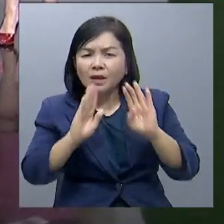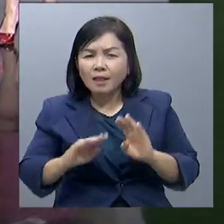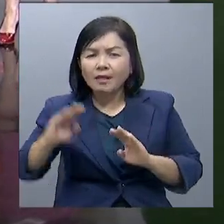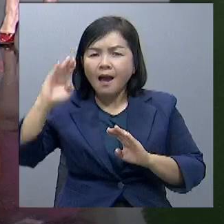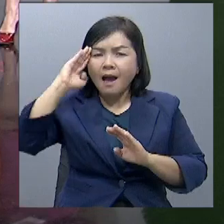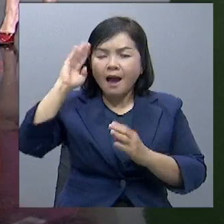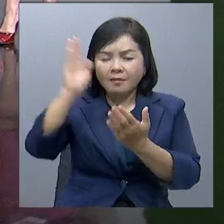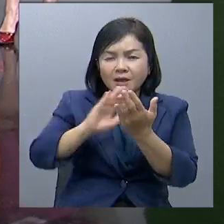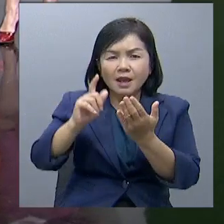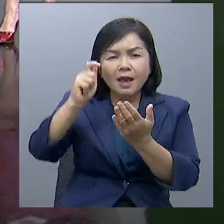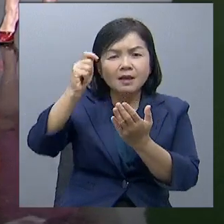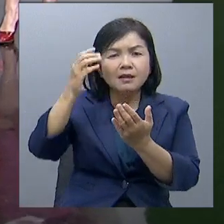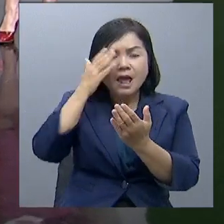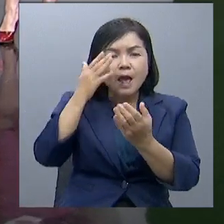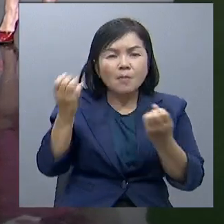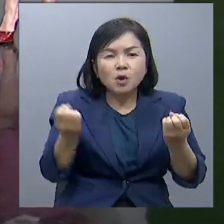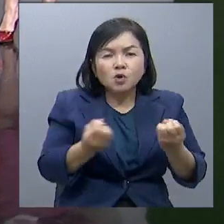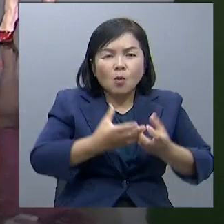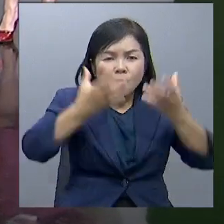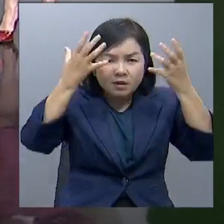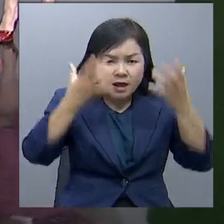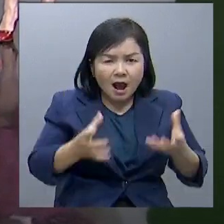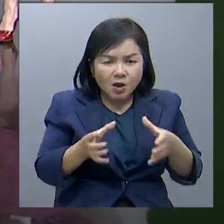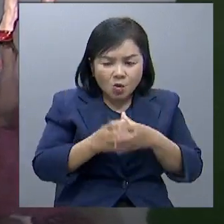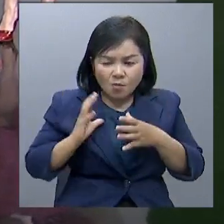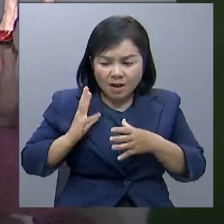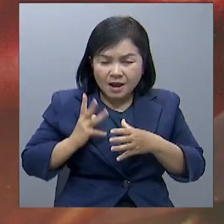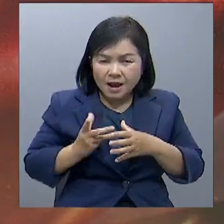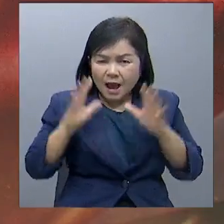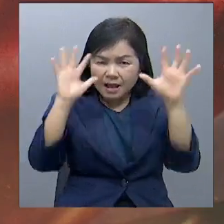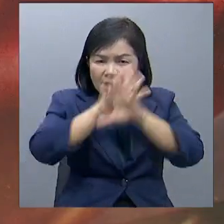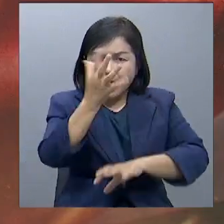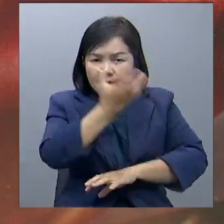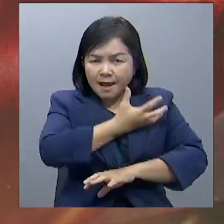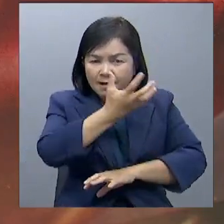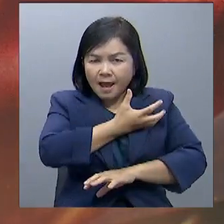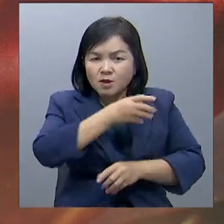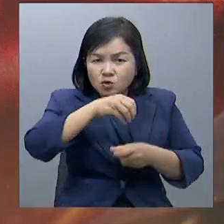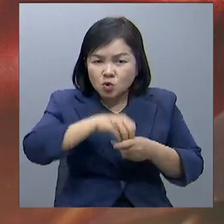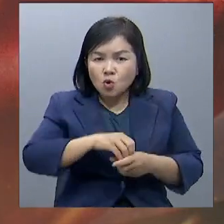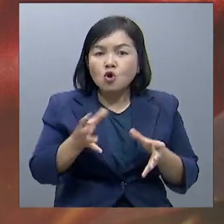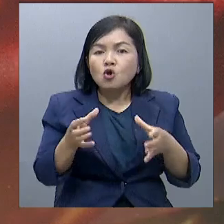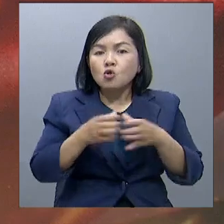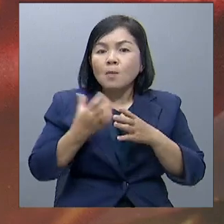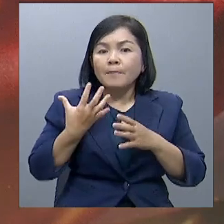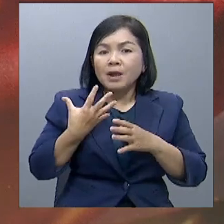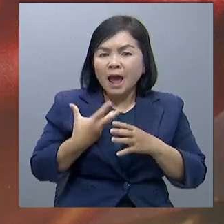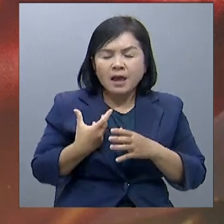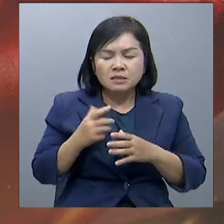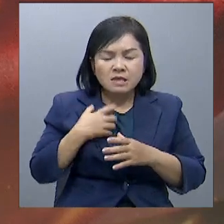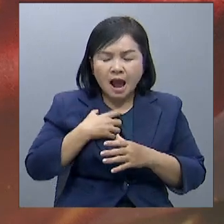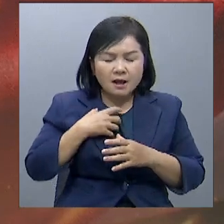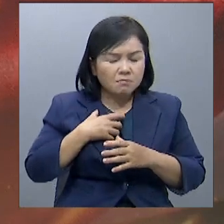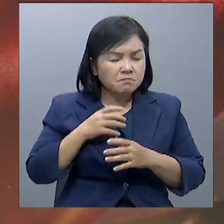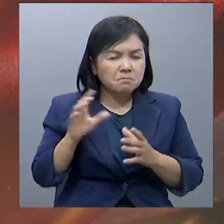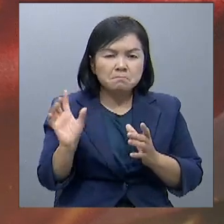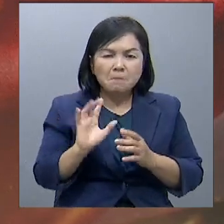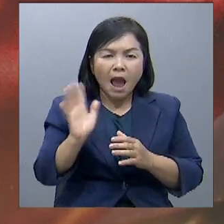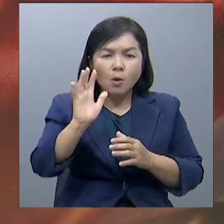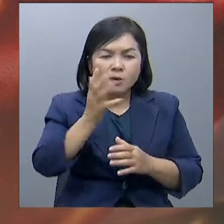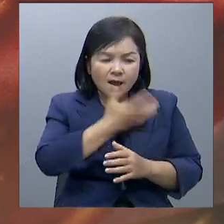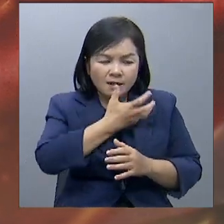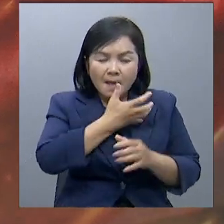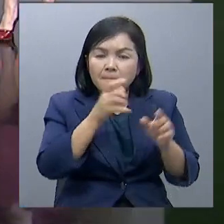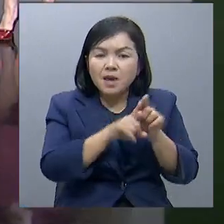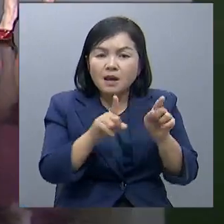รุนแรงกับชาวปาเลสไตน์มากขึ้นมันเป็นการฝังความแค้นและทำให้ชาวปาเลสไตน์ยิ่งต้องการเอาคืนแก้แค้นหนักขึ้นไปอีกมันก็เลย